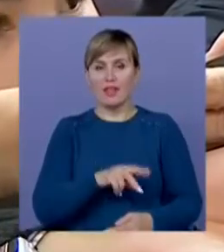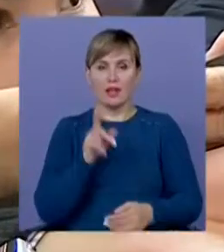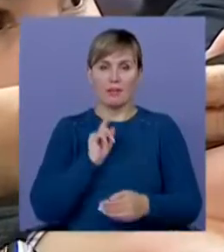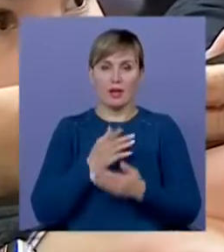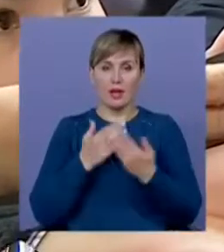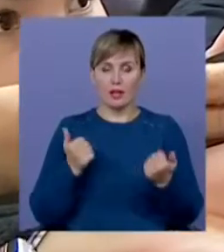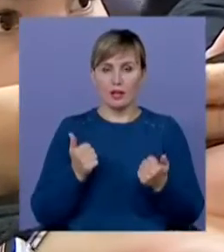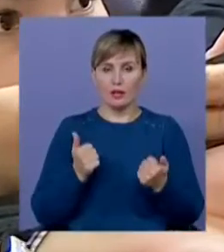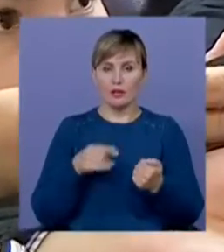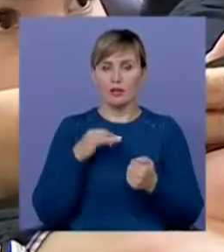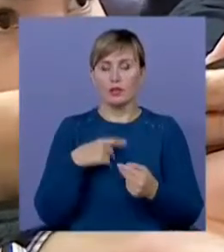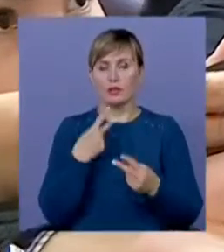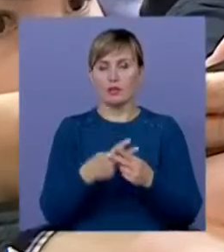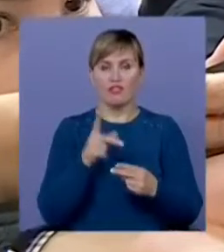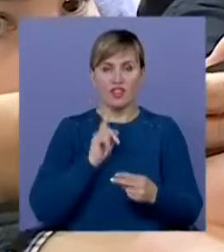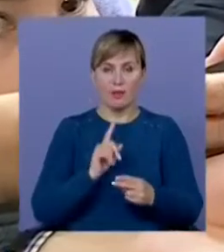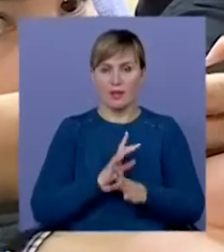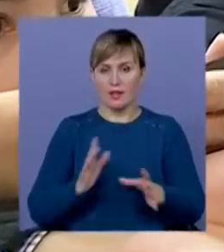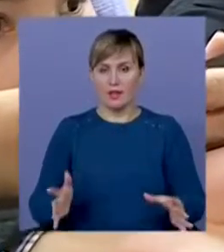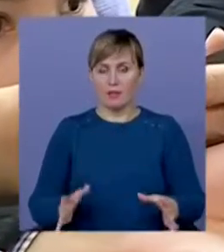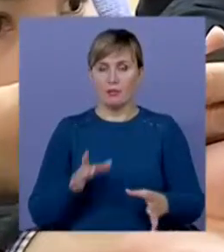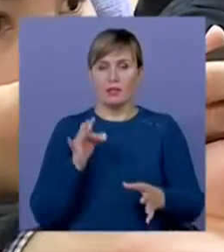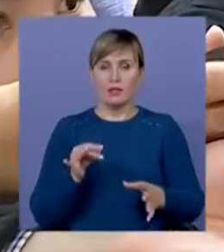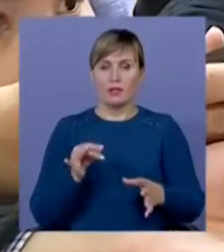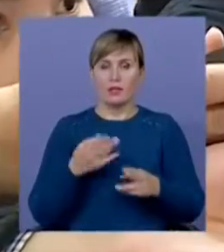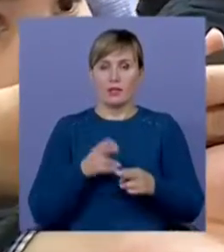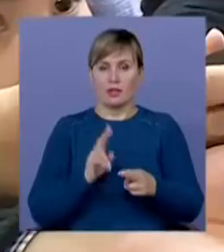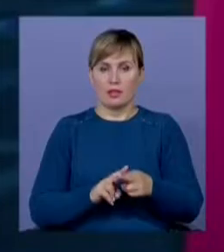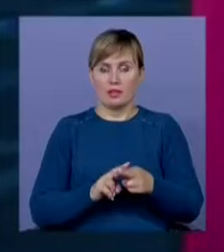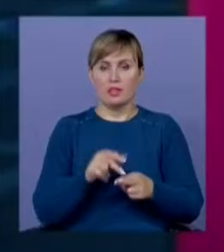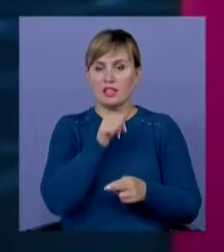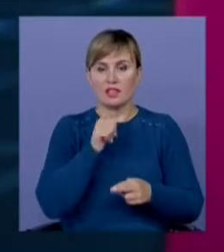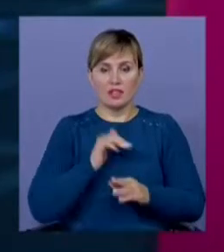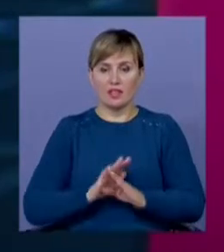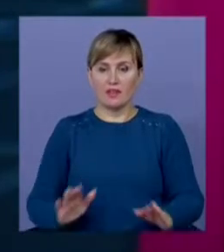предъявлялось, мера пресечения не избиралась, и она от следственных действий не скрывается.